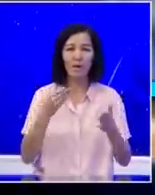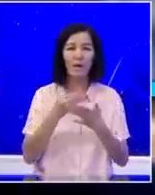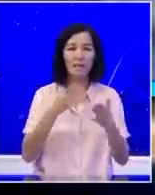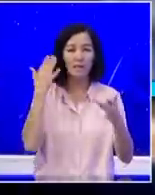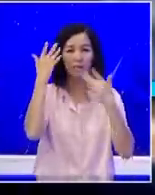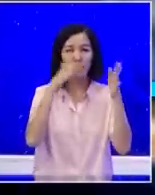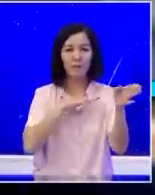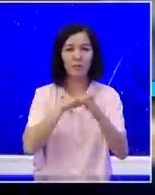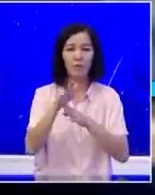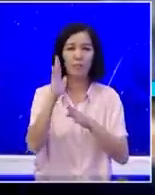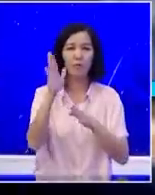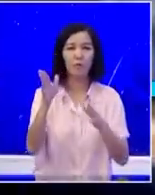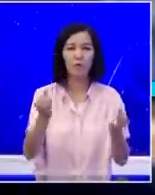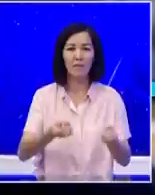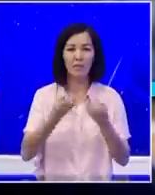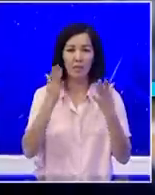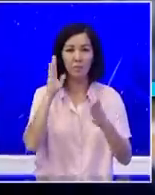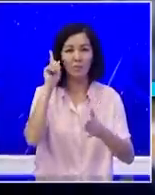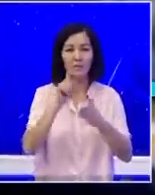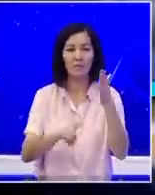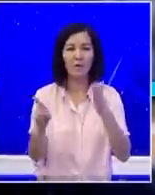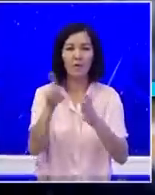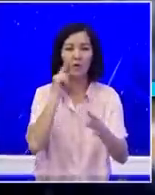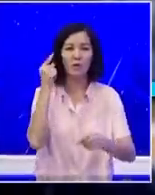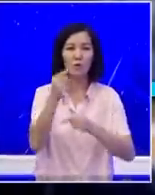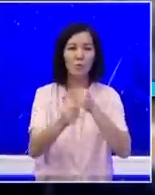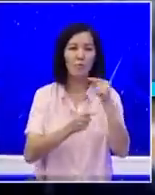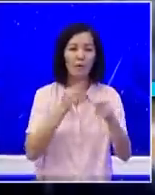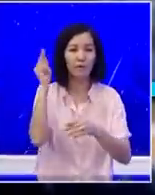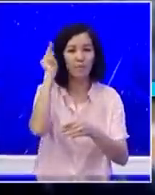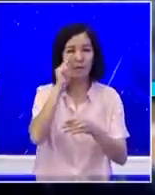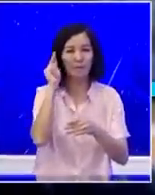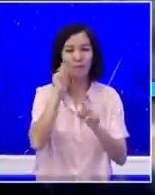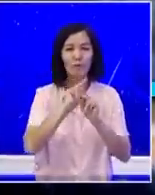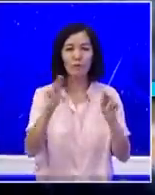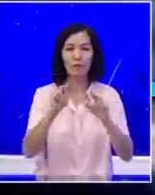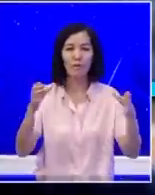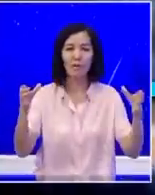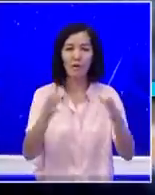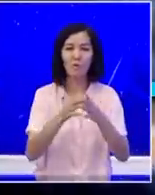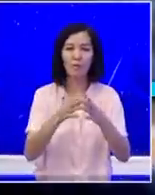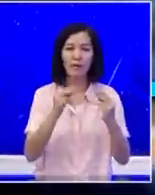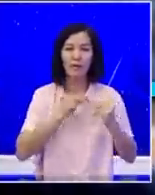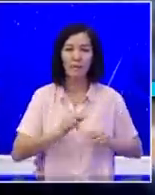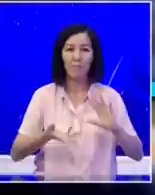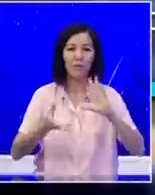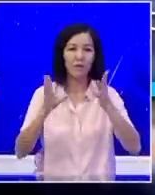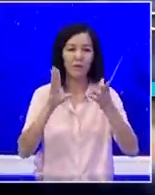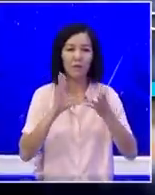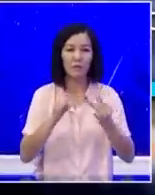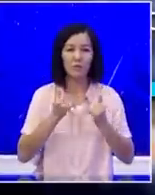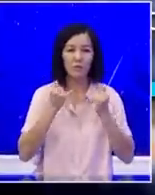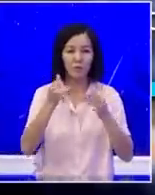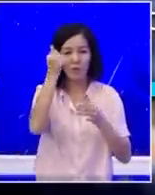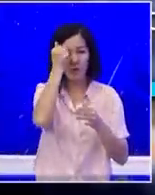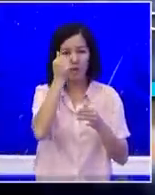берсін. Болашақтарыңыз жарқын болады деп сенемін. Жас ұрпақты ғажайып білім әлеміне жетелейтін ұстаздар қауымына қажырлы еңбектер үшін алғыс